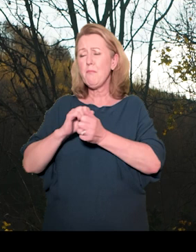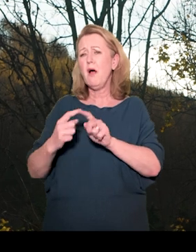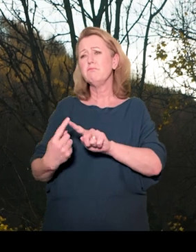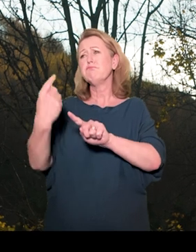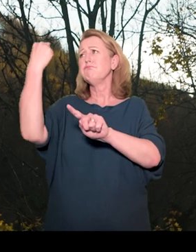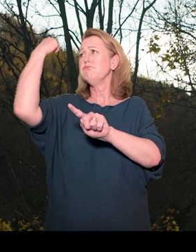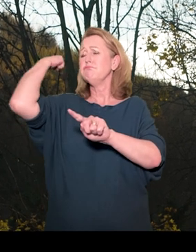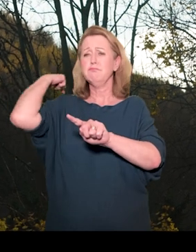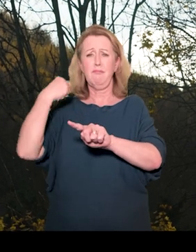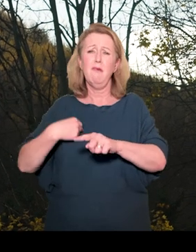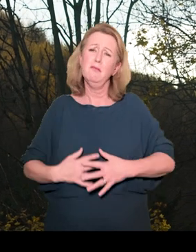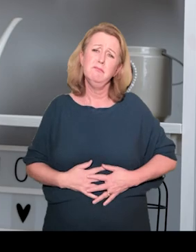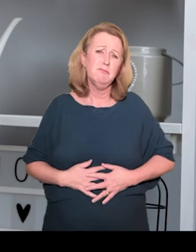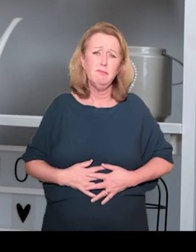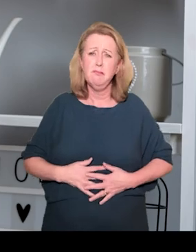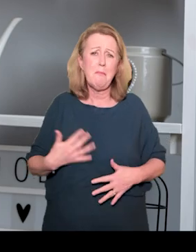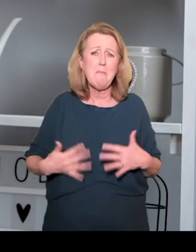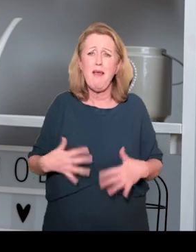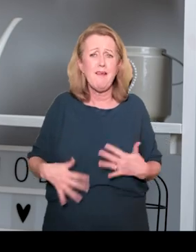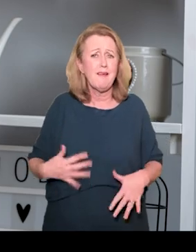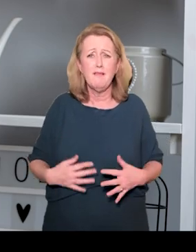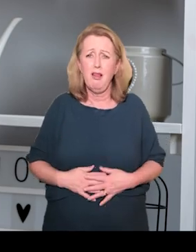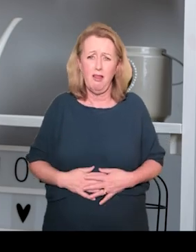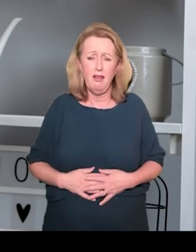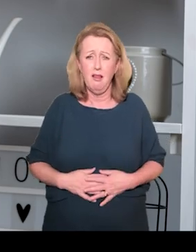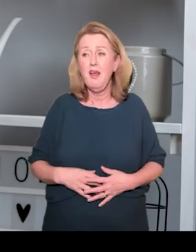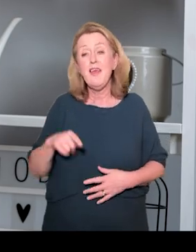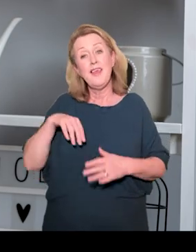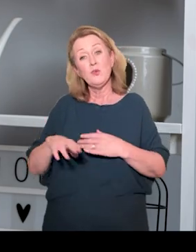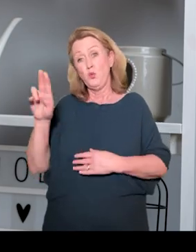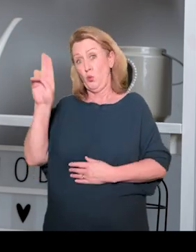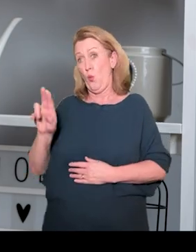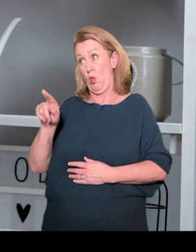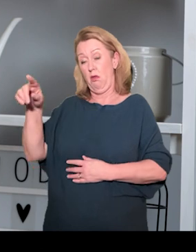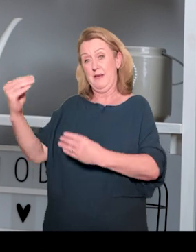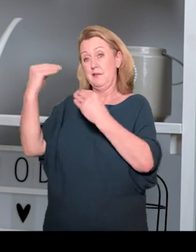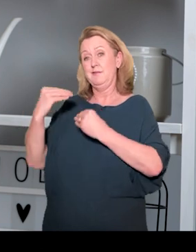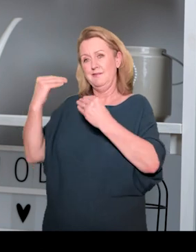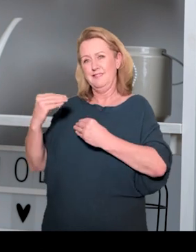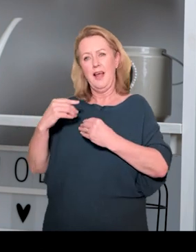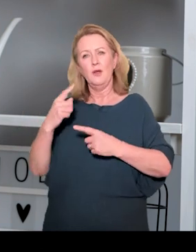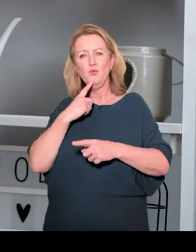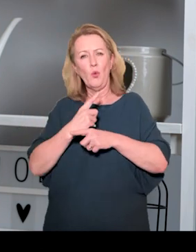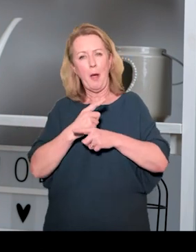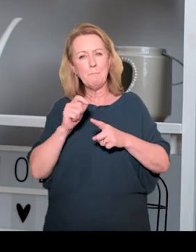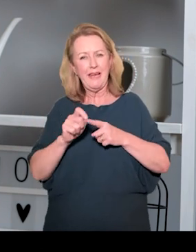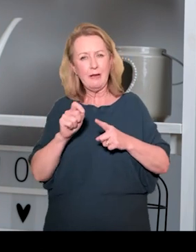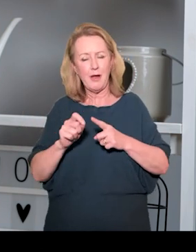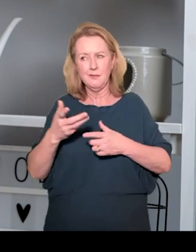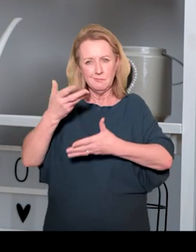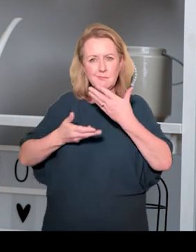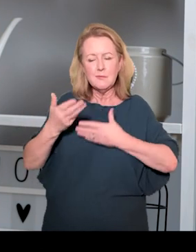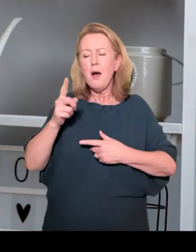cofio ar y pryd oedd yn boenus ofnadw. O'n i wedi cael gwersi yn yr ysgol am sut oedd y mislif yn gweithio, ond o'n i byth wedi